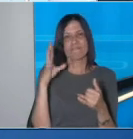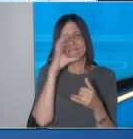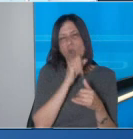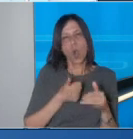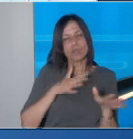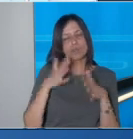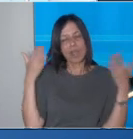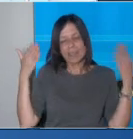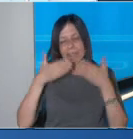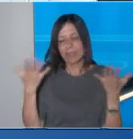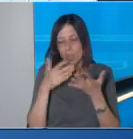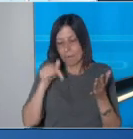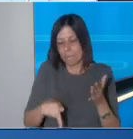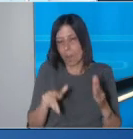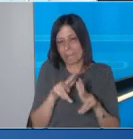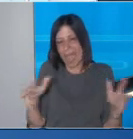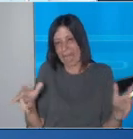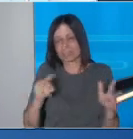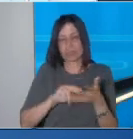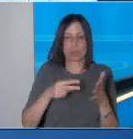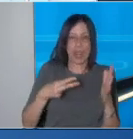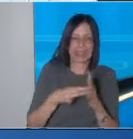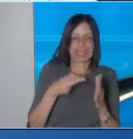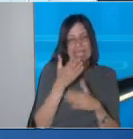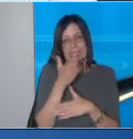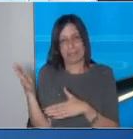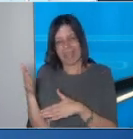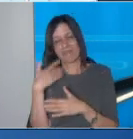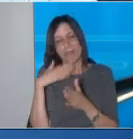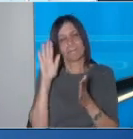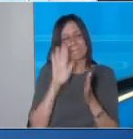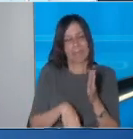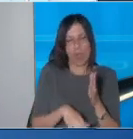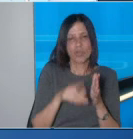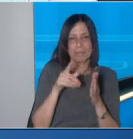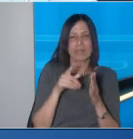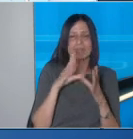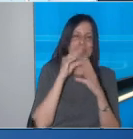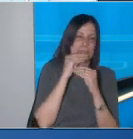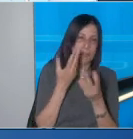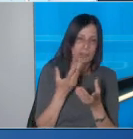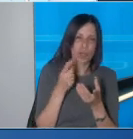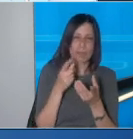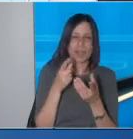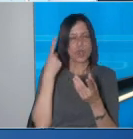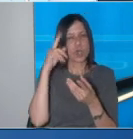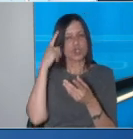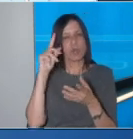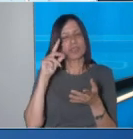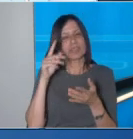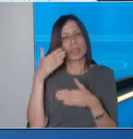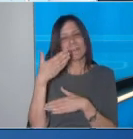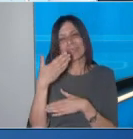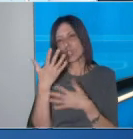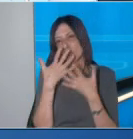התמקד יותר במה שקורה פה בארץ, בפוליטיקה, בימינה, ופחות בכל מיני דיבורים על יוזמות מדיניות גדולות. את